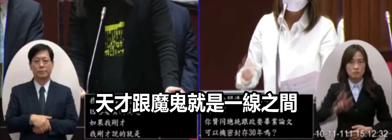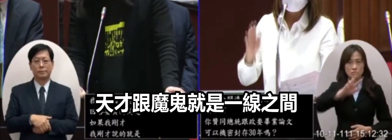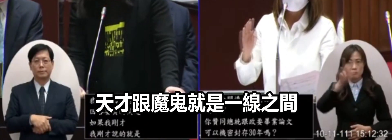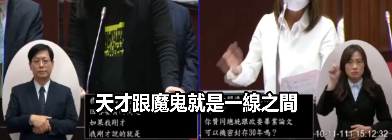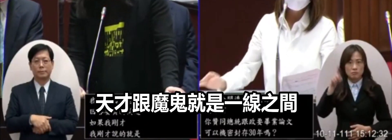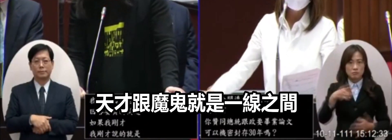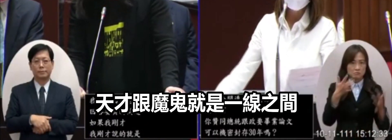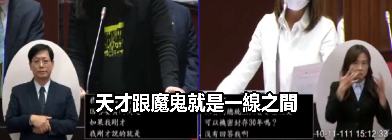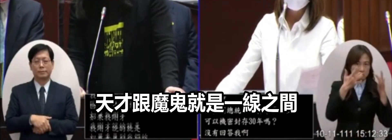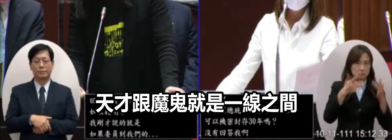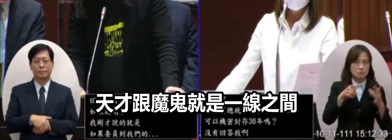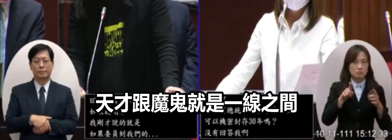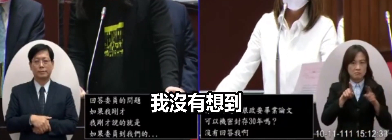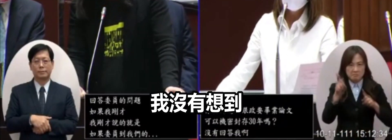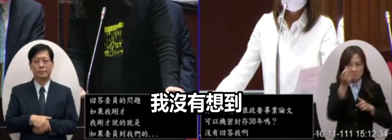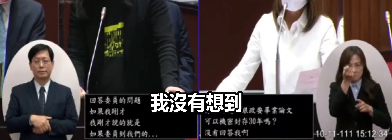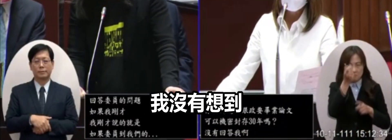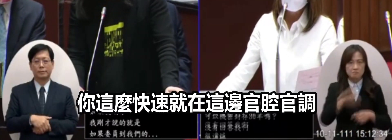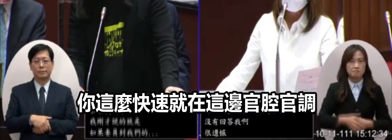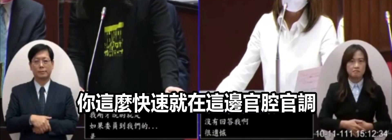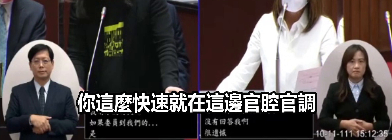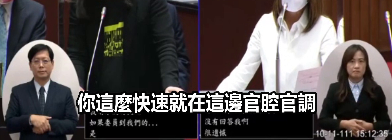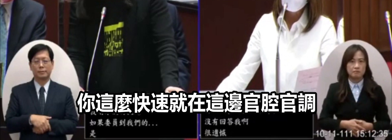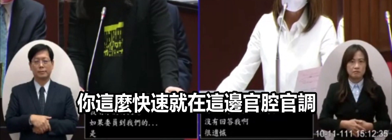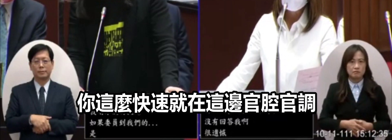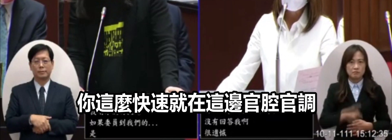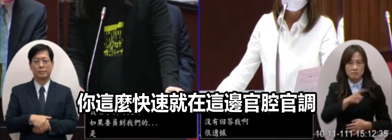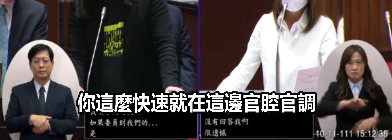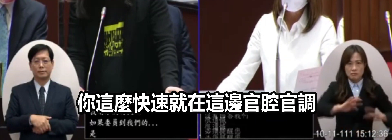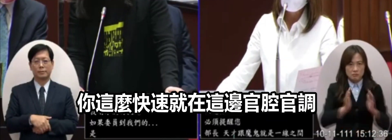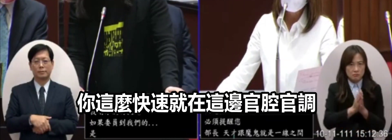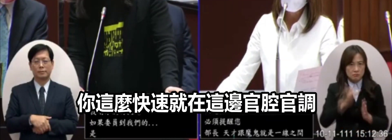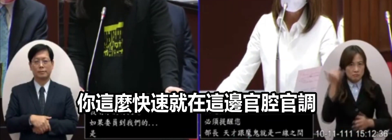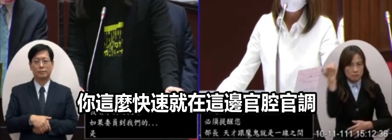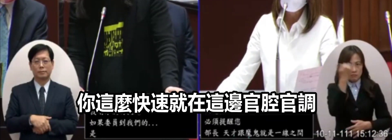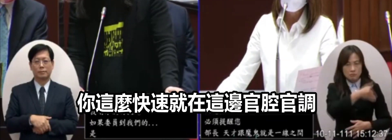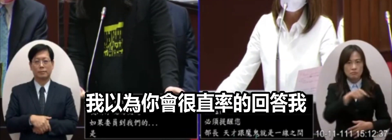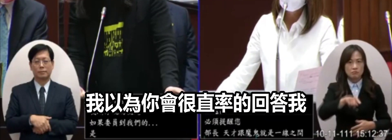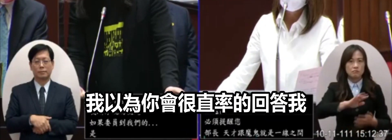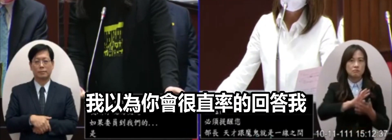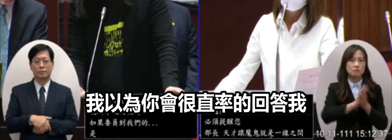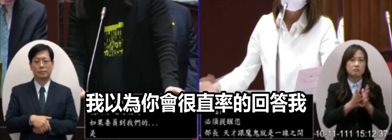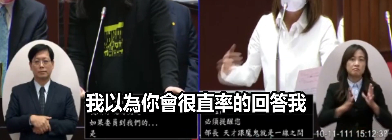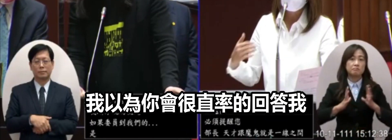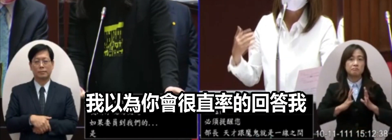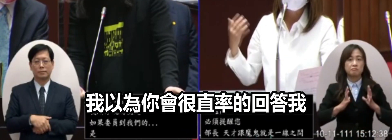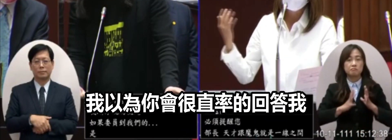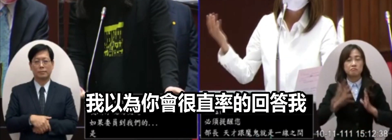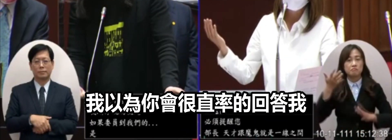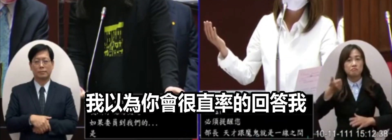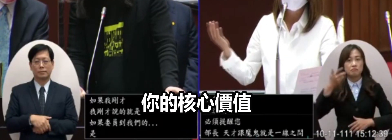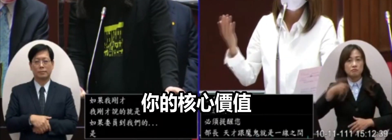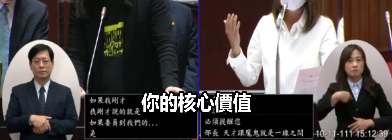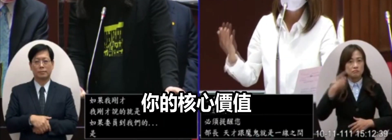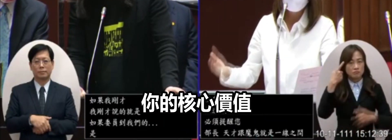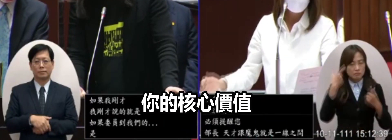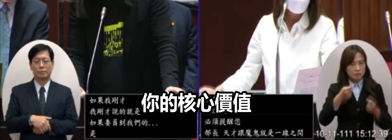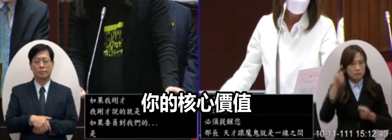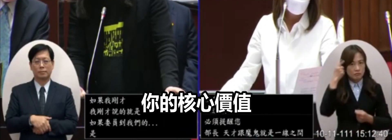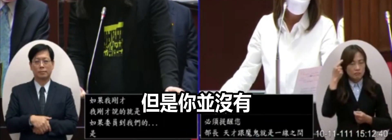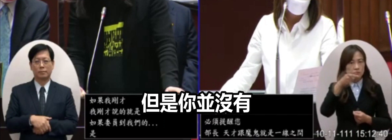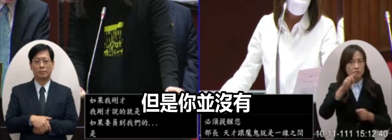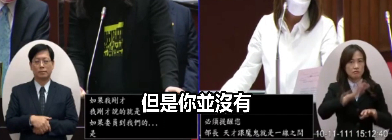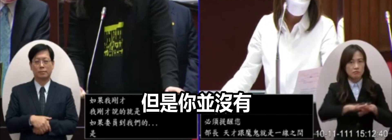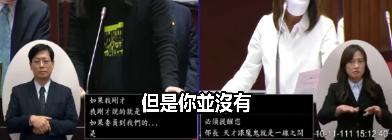魔鬼就是一线之间。我没有想到你这么快速就在这边关腔关掉，我以为你会很直率地回答我你的核心